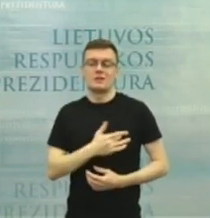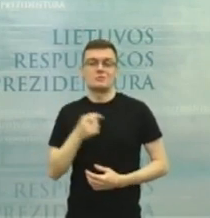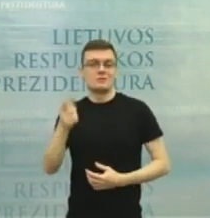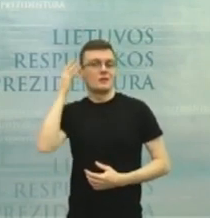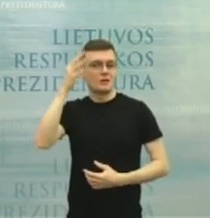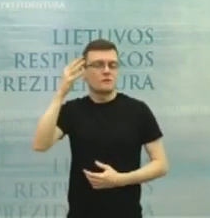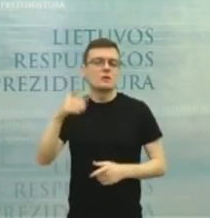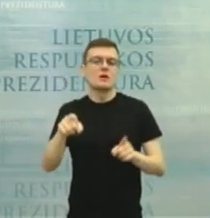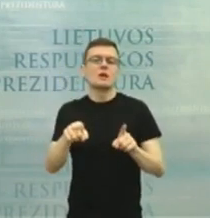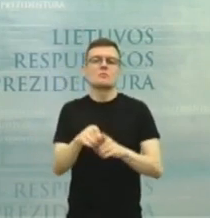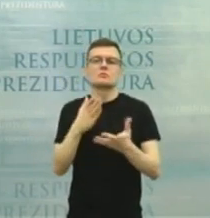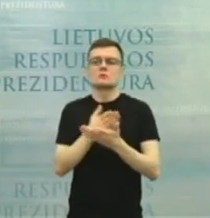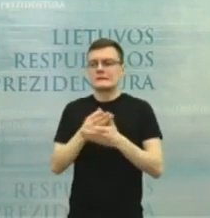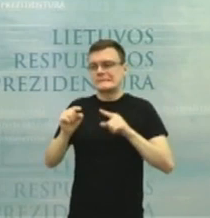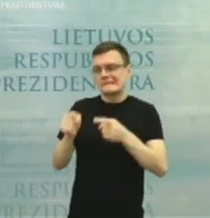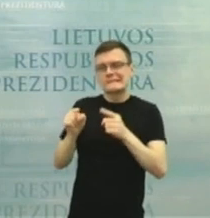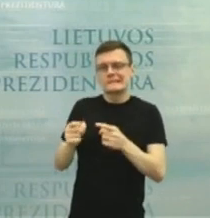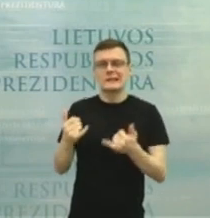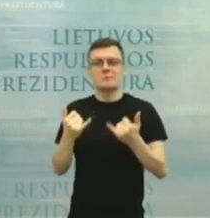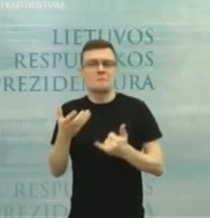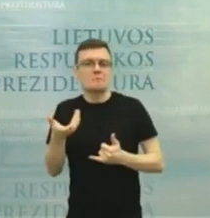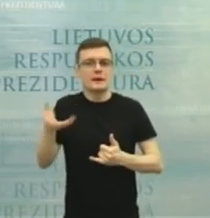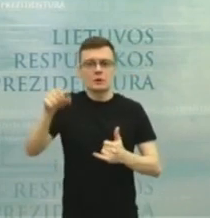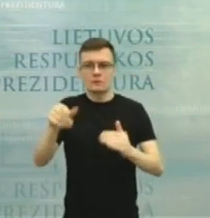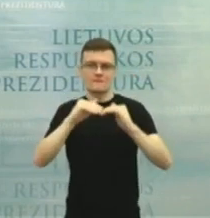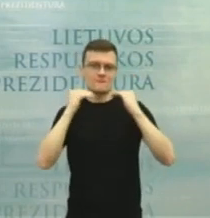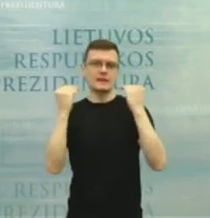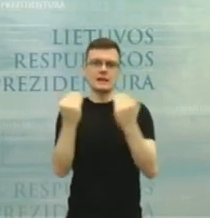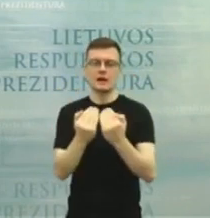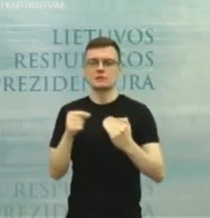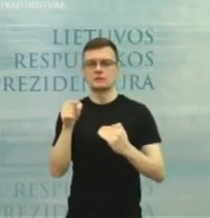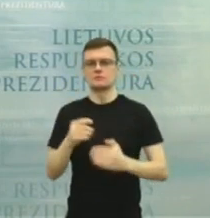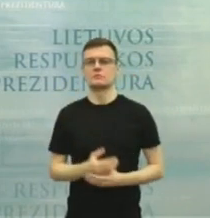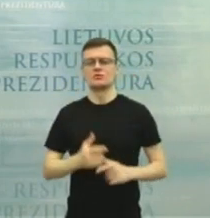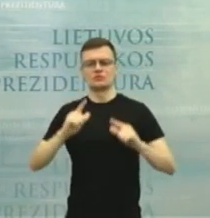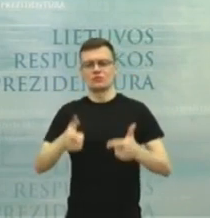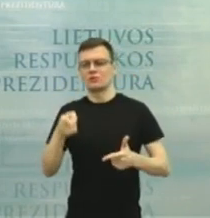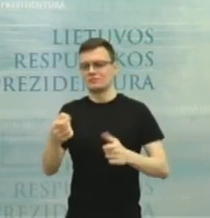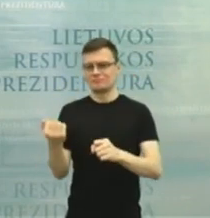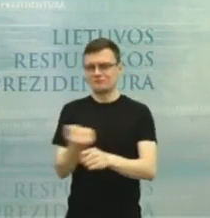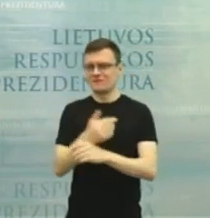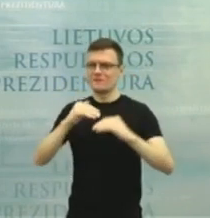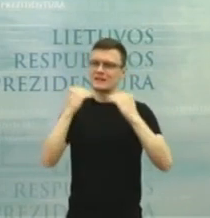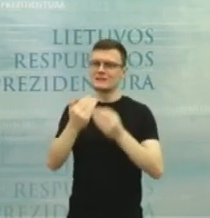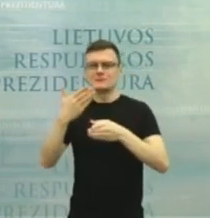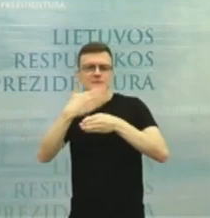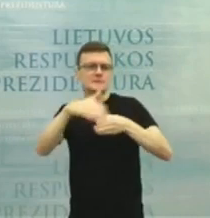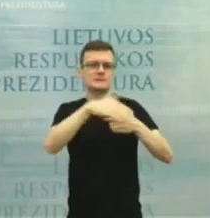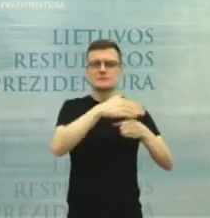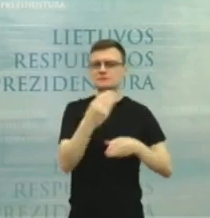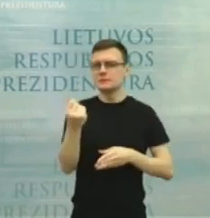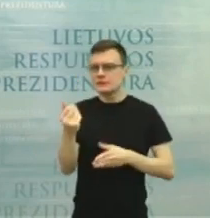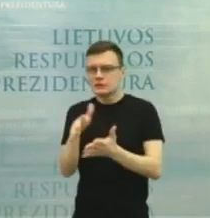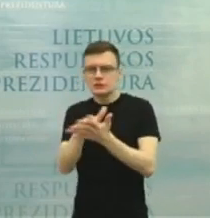kad per didelis spaudimas dabar tenka federacijoms, kurios ir turi paskirstyti tas lėšas ir joms keliami